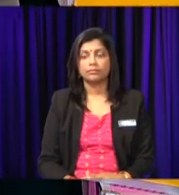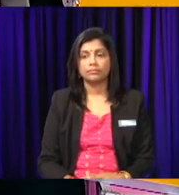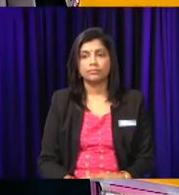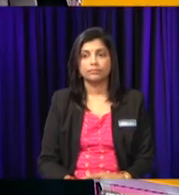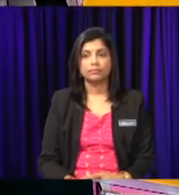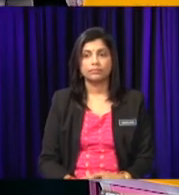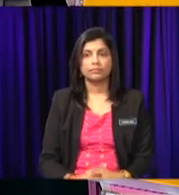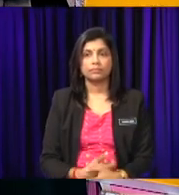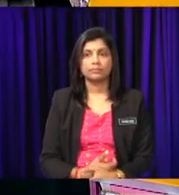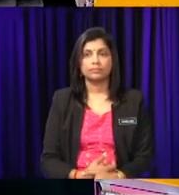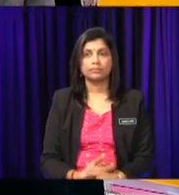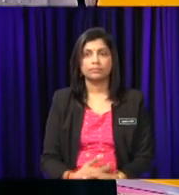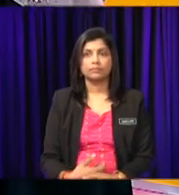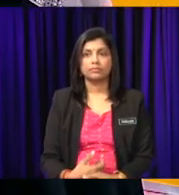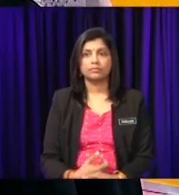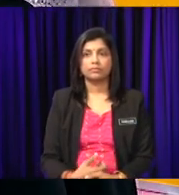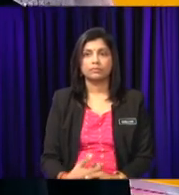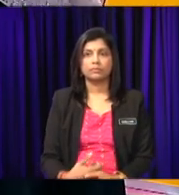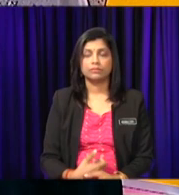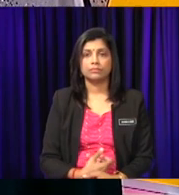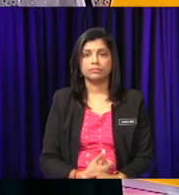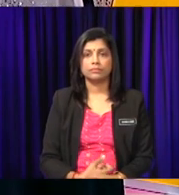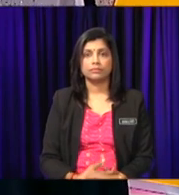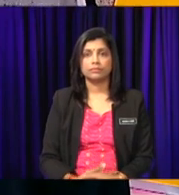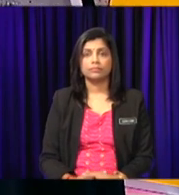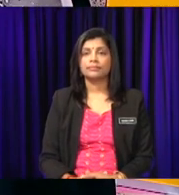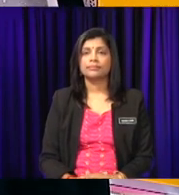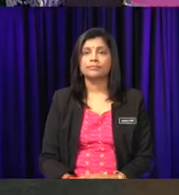boleh semua angkat tangan kalau